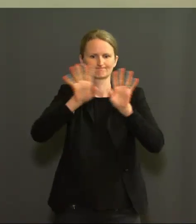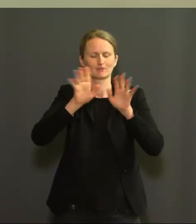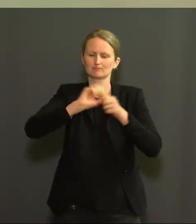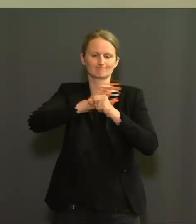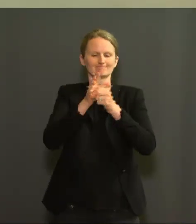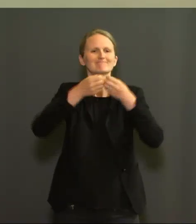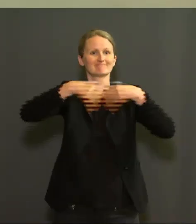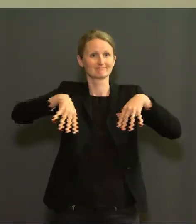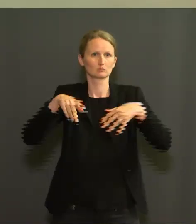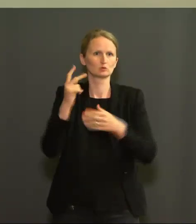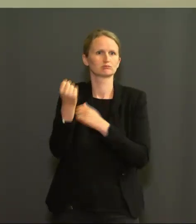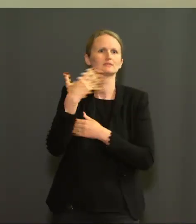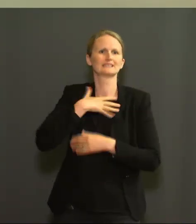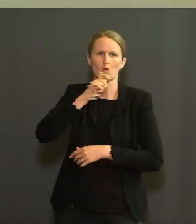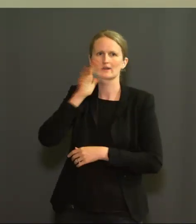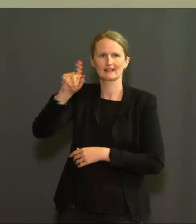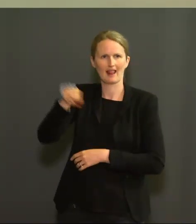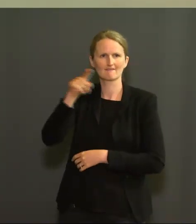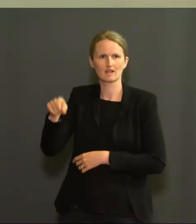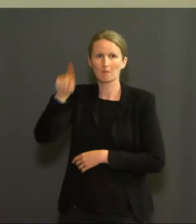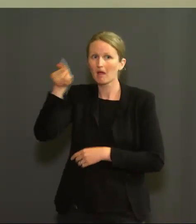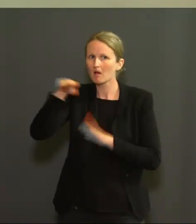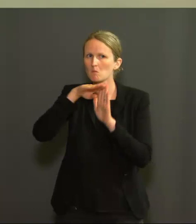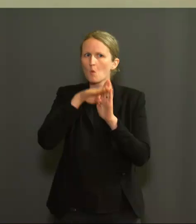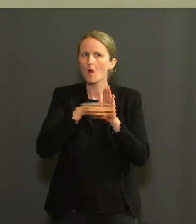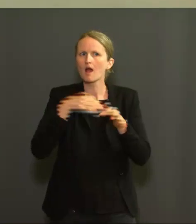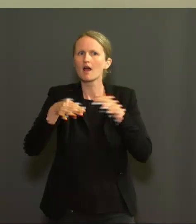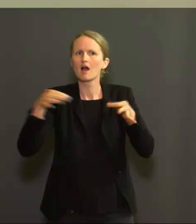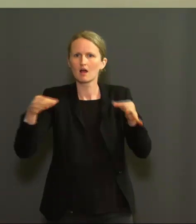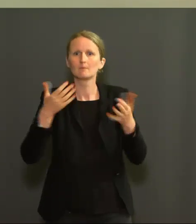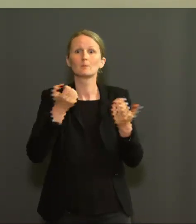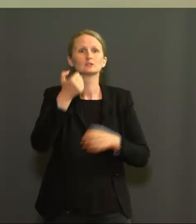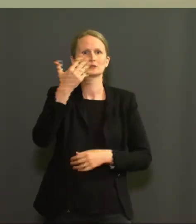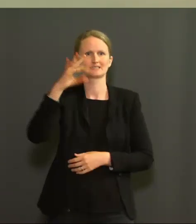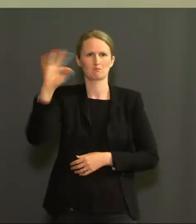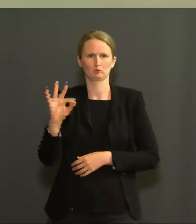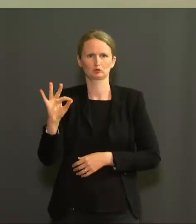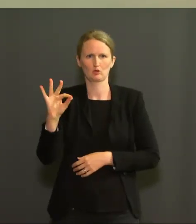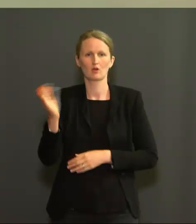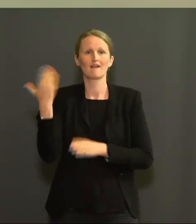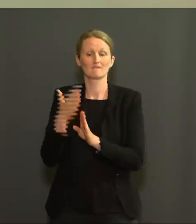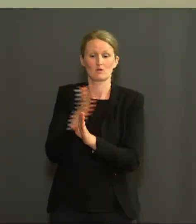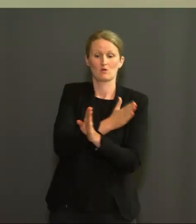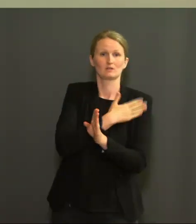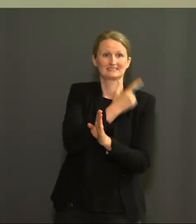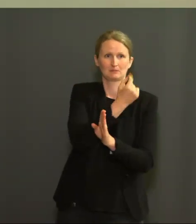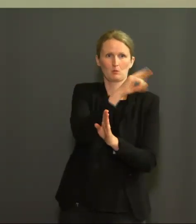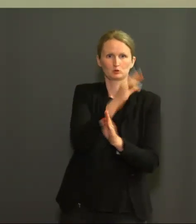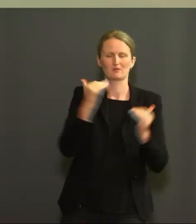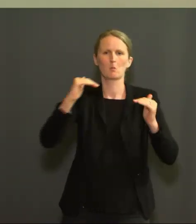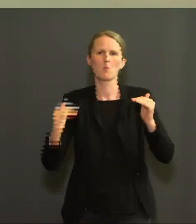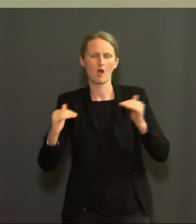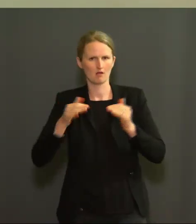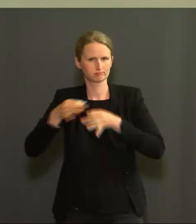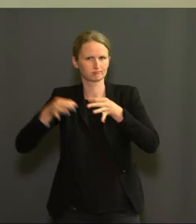à 65%, donc 2 tiers des contaminations venant de 71%. On a une stagnation dans des chiffres